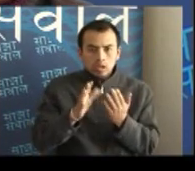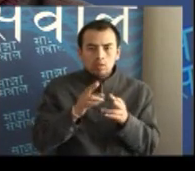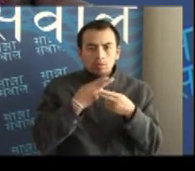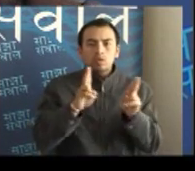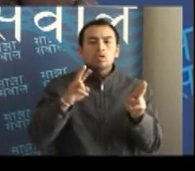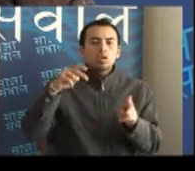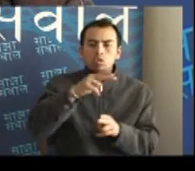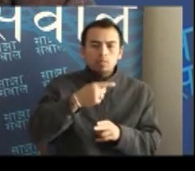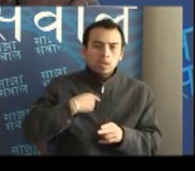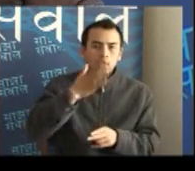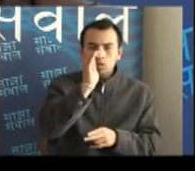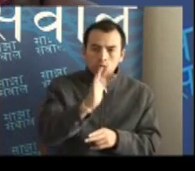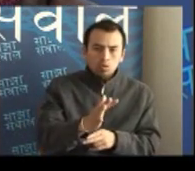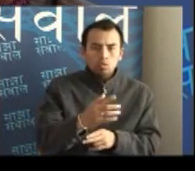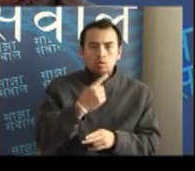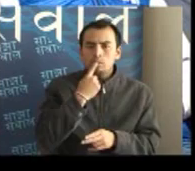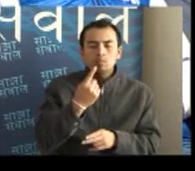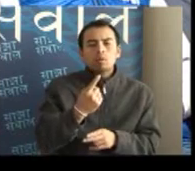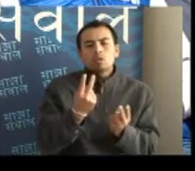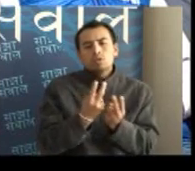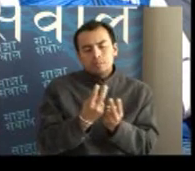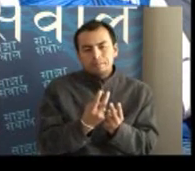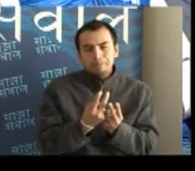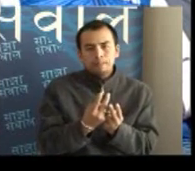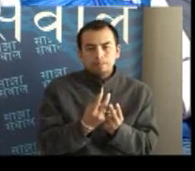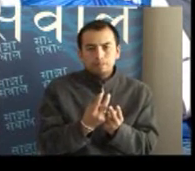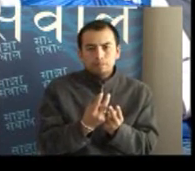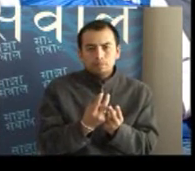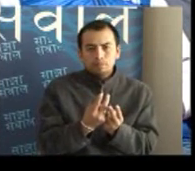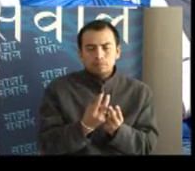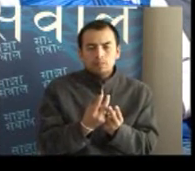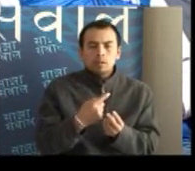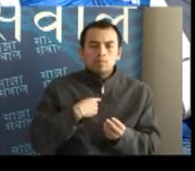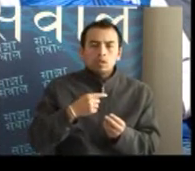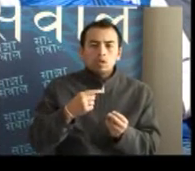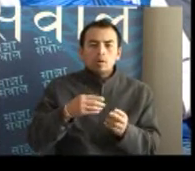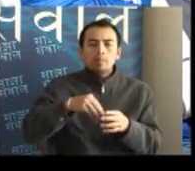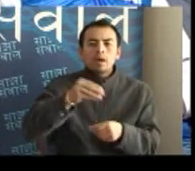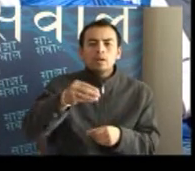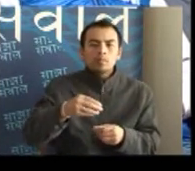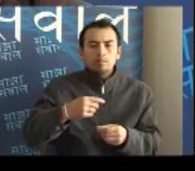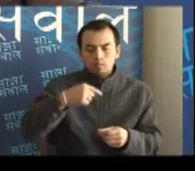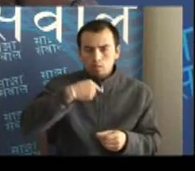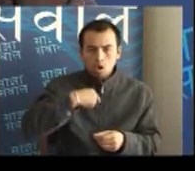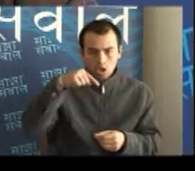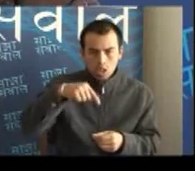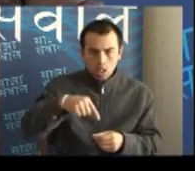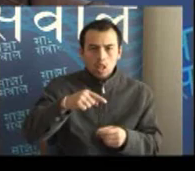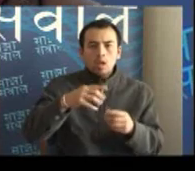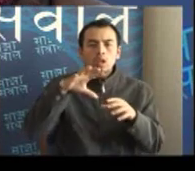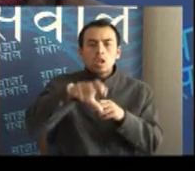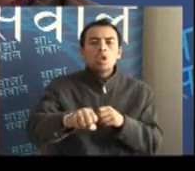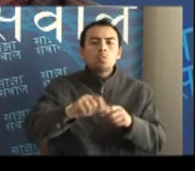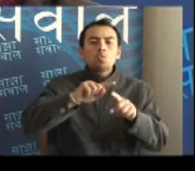फ्रिडम हिँड्छु म जान सक्छु भन्ने हिसाबमा कस्तो हुनुहुन्छ भने जब म बाहिर निस्किने बेलामा मेरो अब मैले अहिले